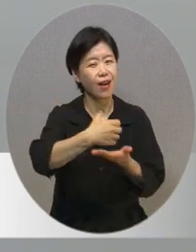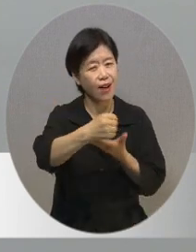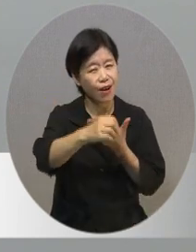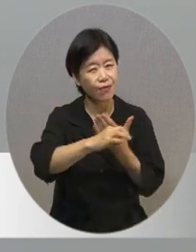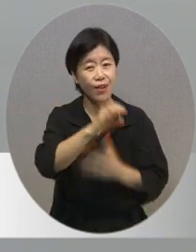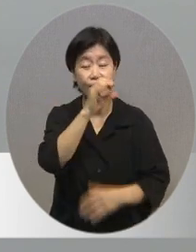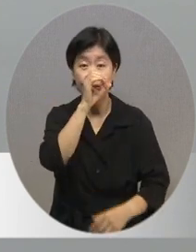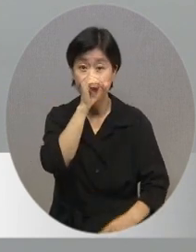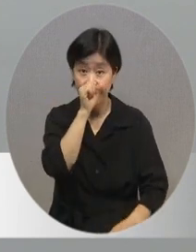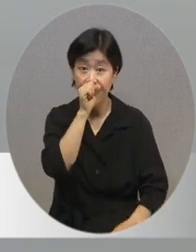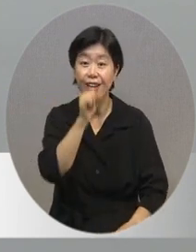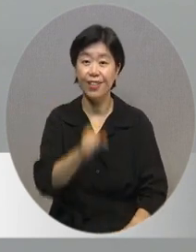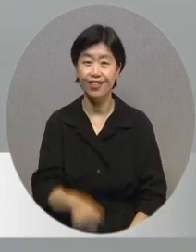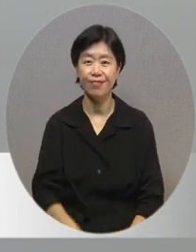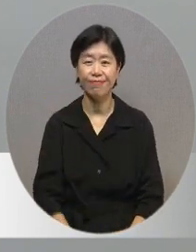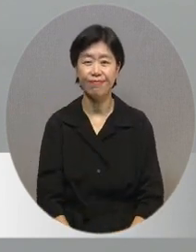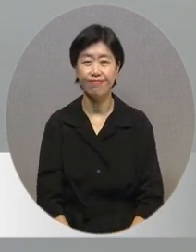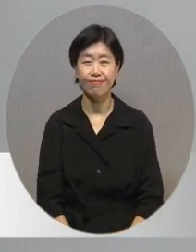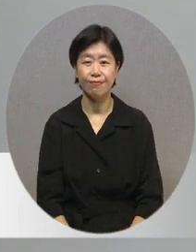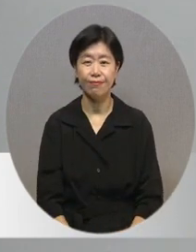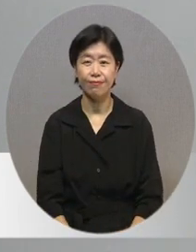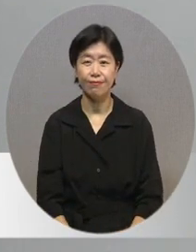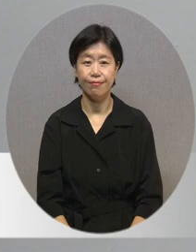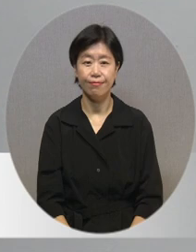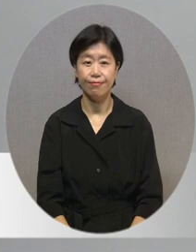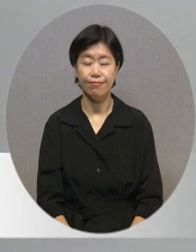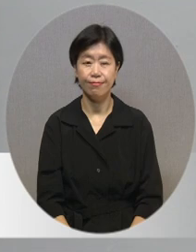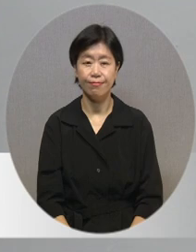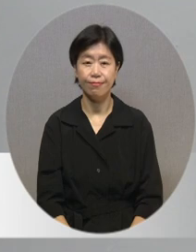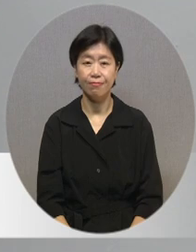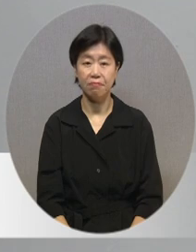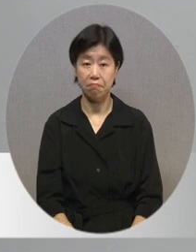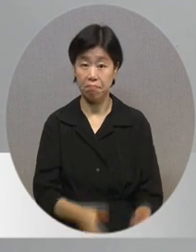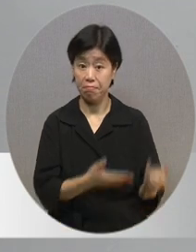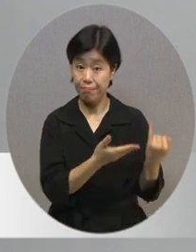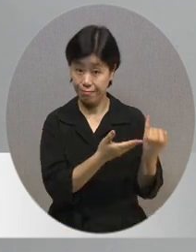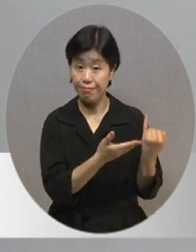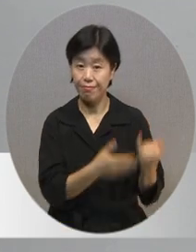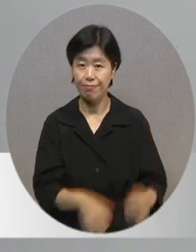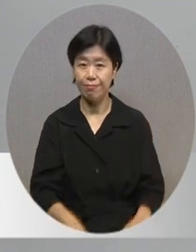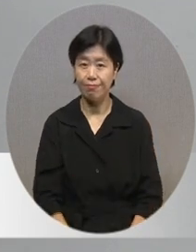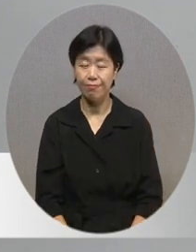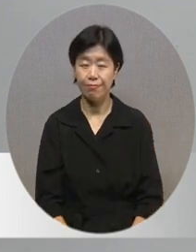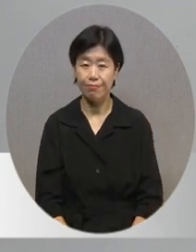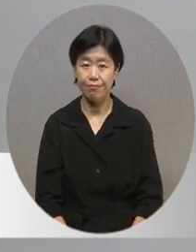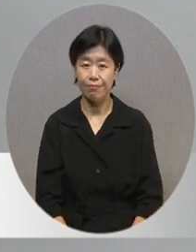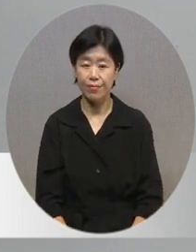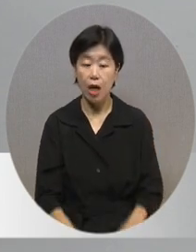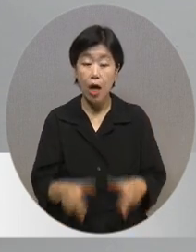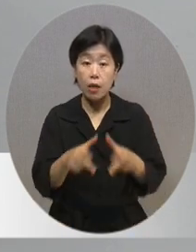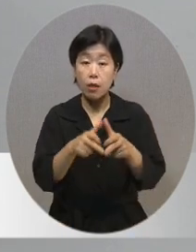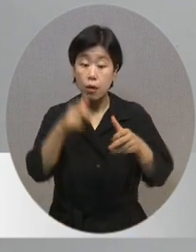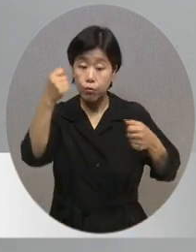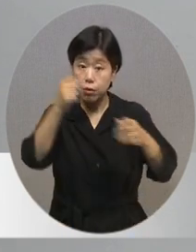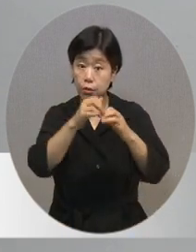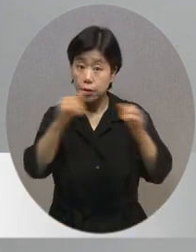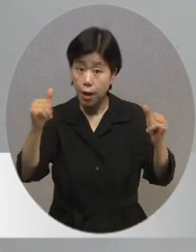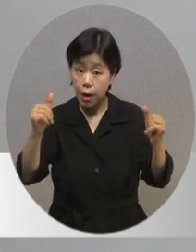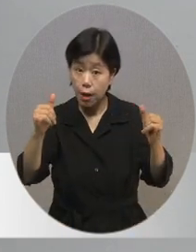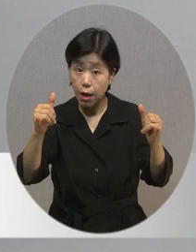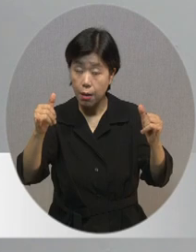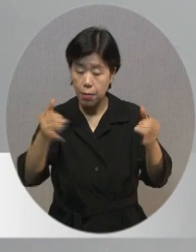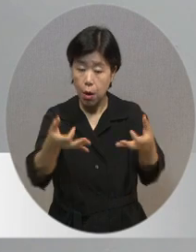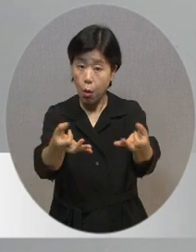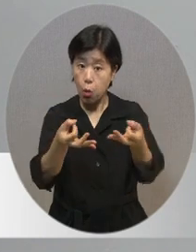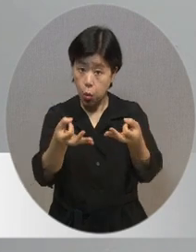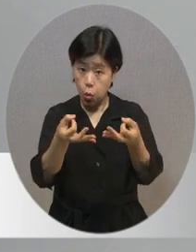아름답다고 느꼈으면 좋겠어요. 보람이가 그 장애 무용수들도 관객분들이